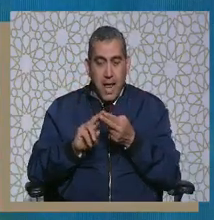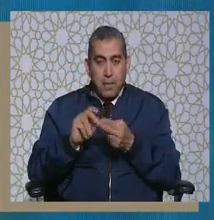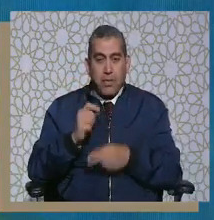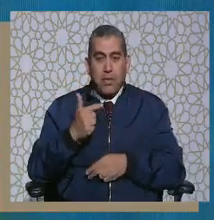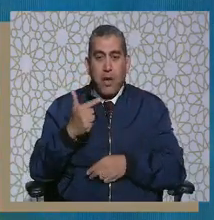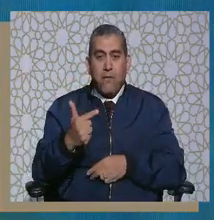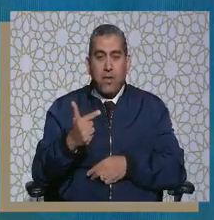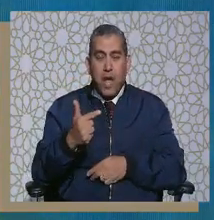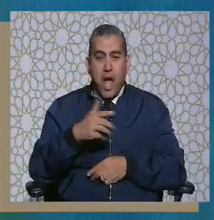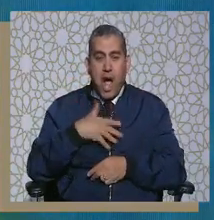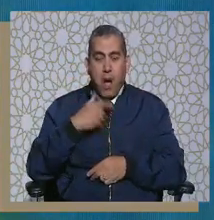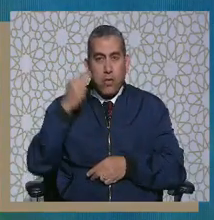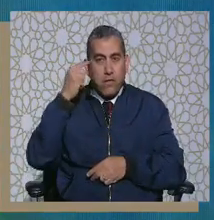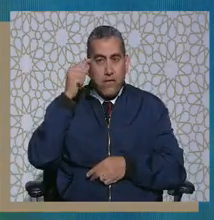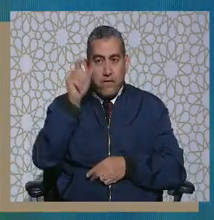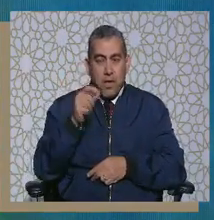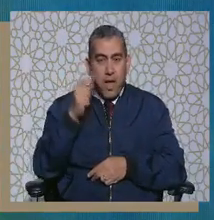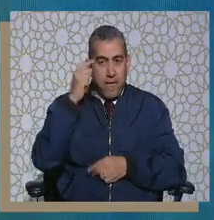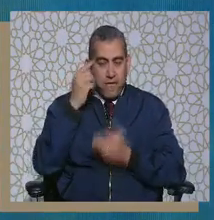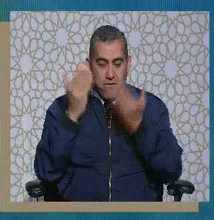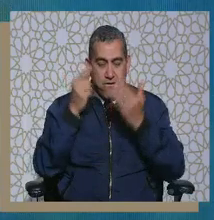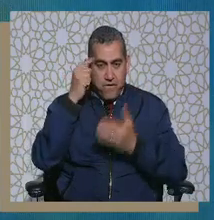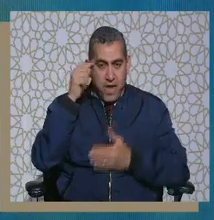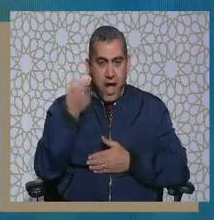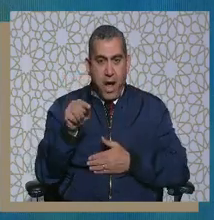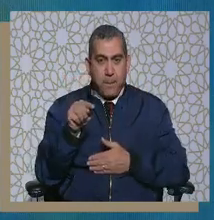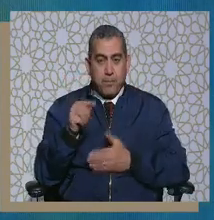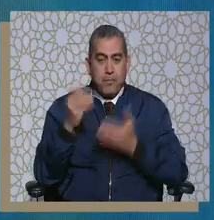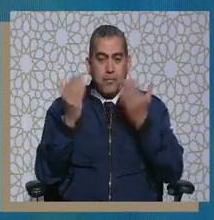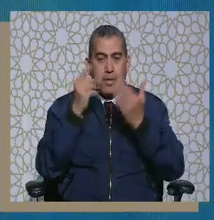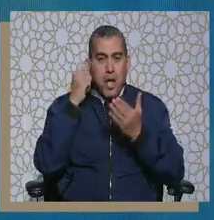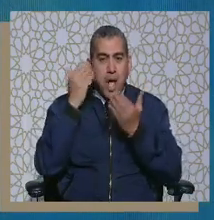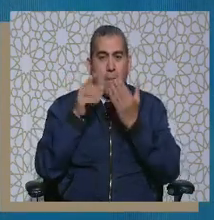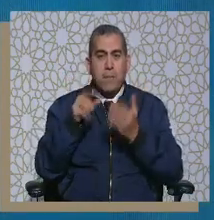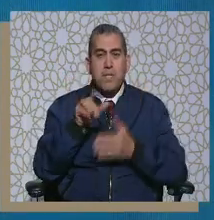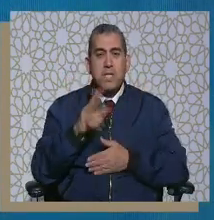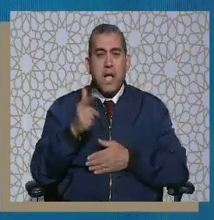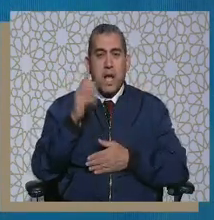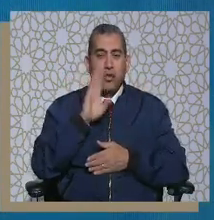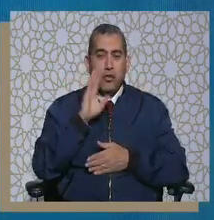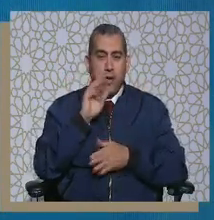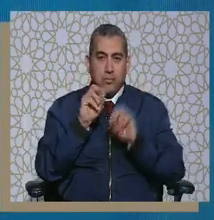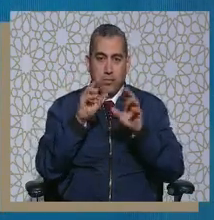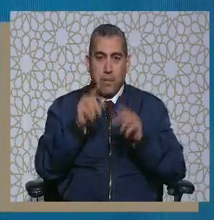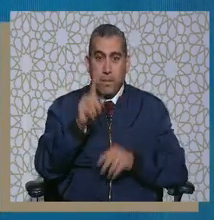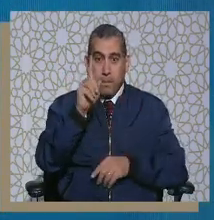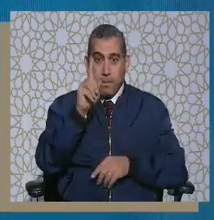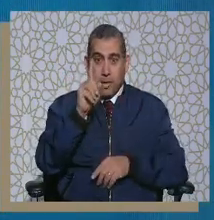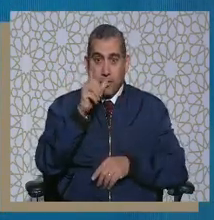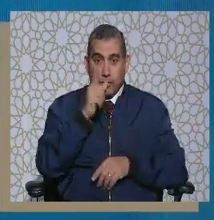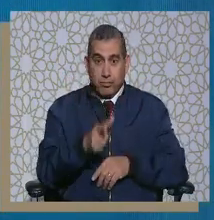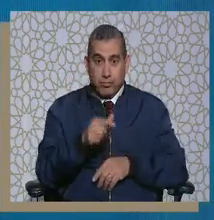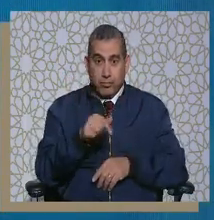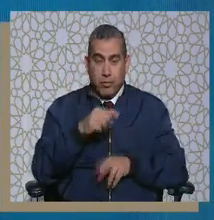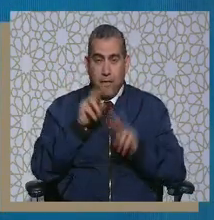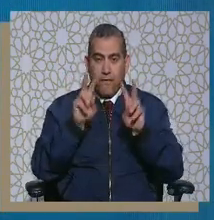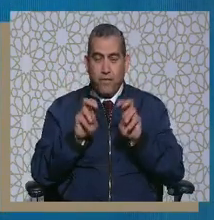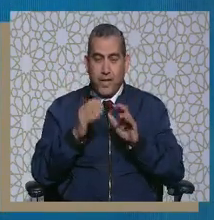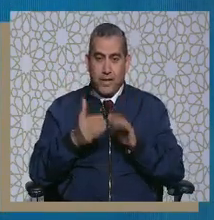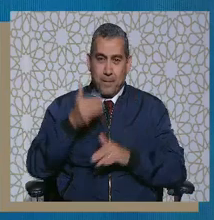حد بيعرف يقرا هنشوف ازاي نعرف نعرف نقرا ولكن ده هيكون بعد